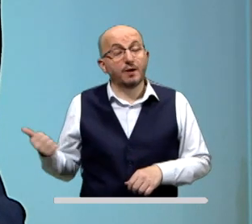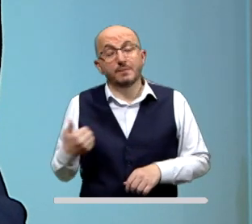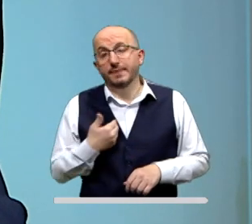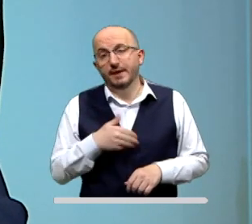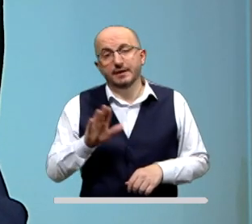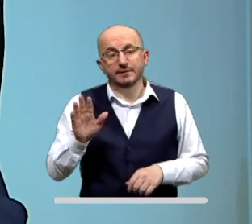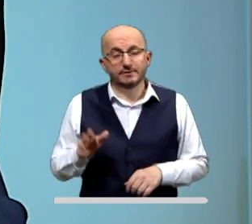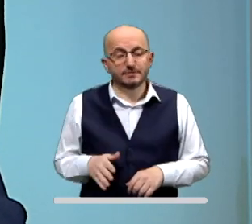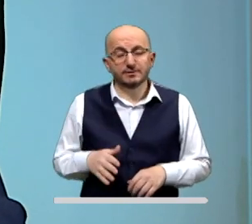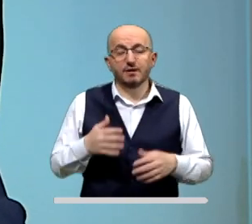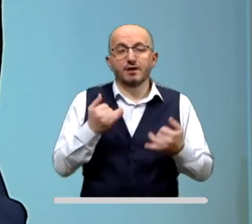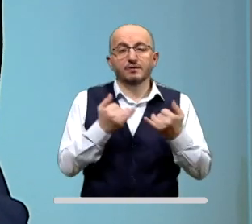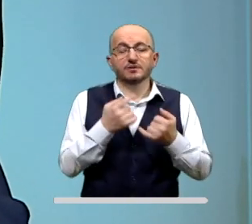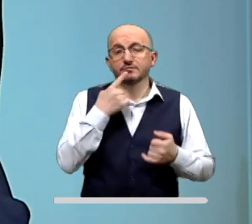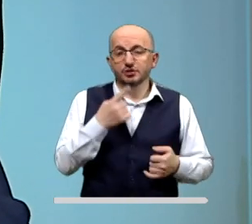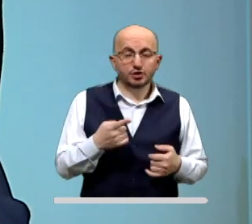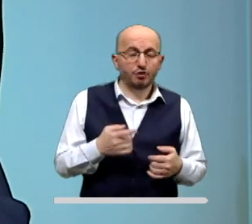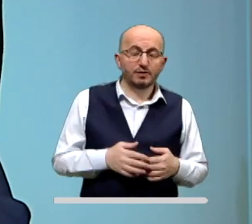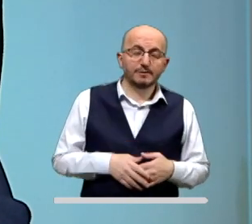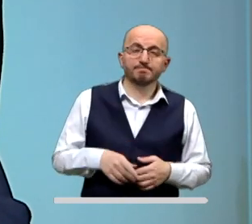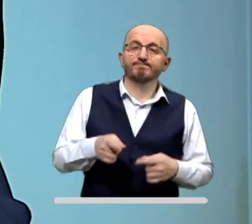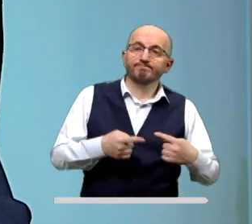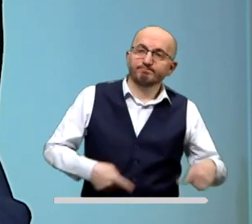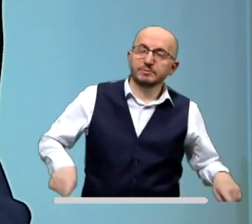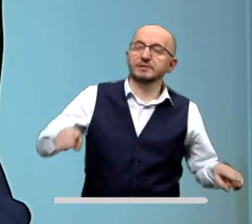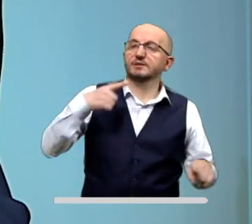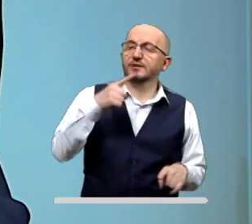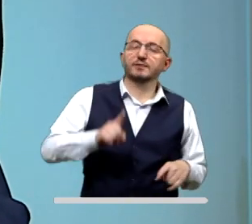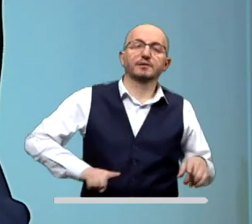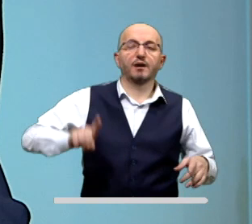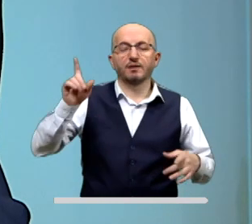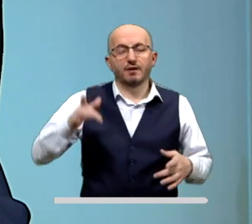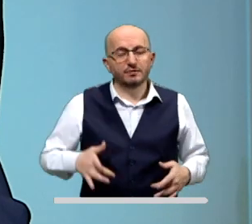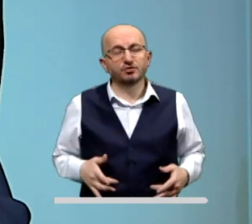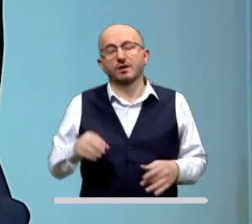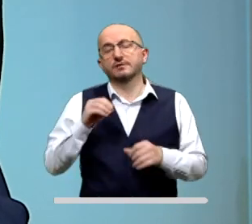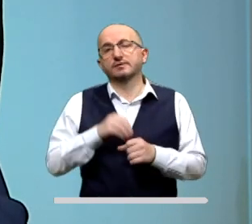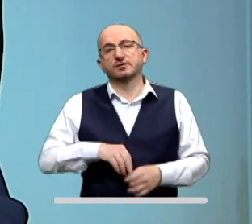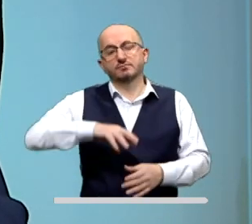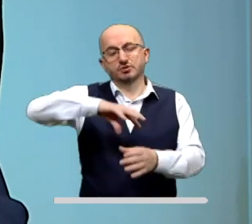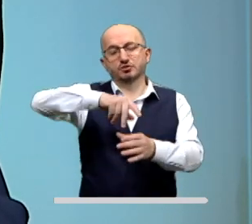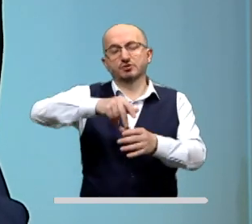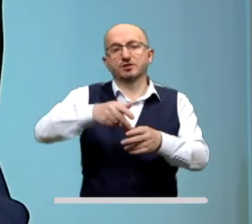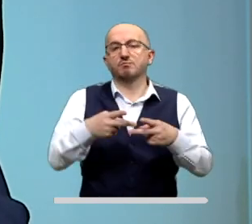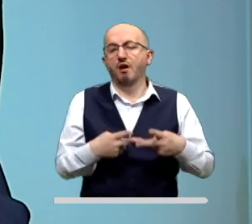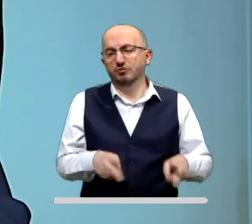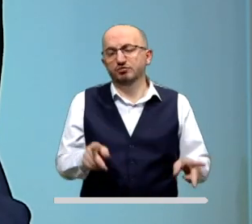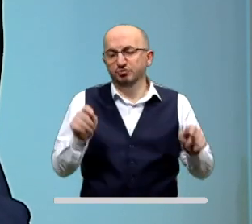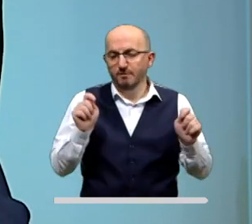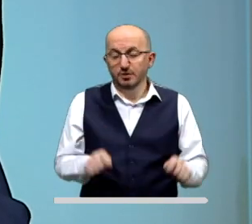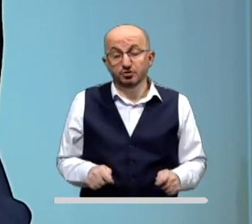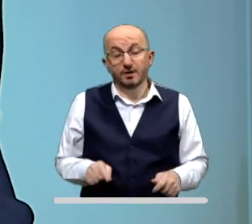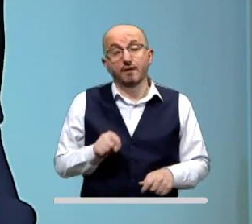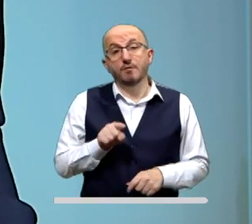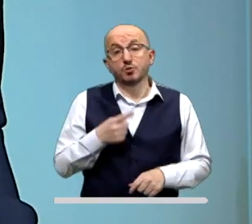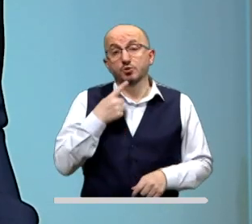yani kardeşimiz diyor ki biz dedik ki ya Allah rızası için bir Çeşme akıtacağız Şimdi